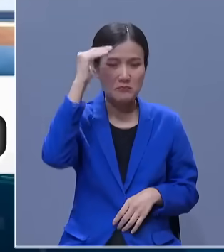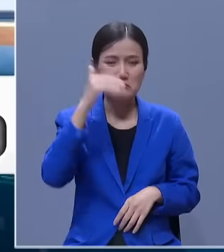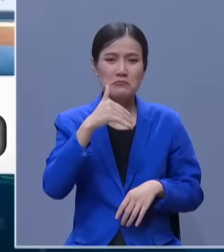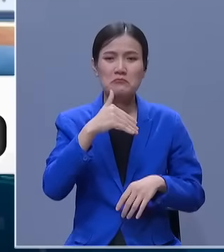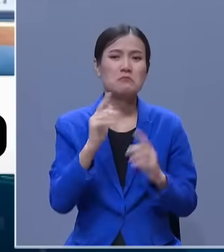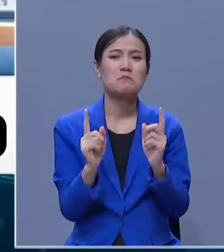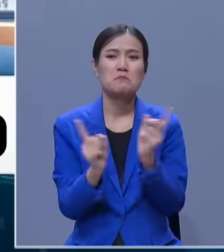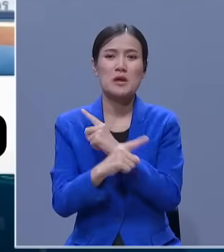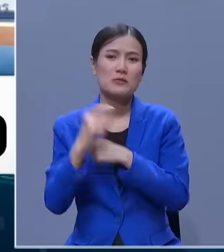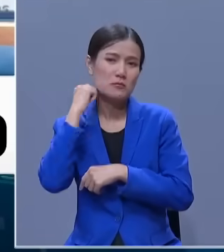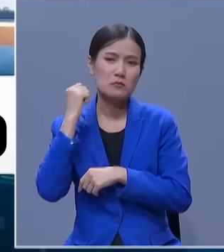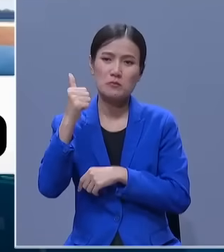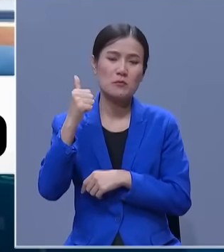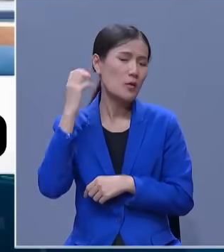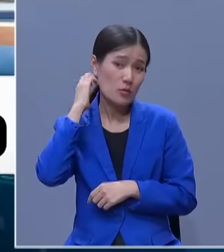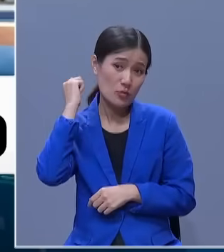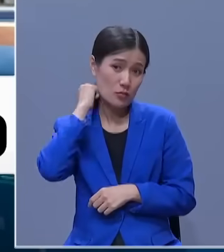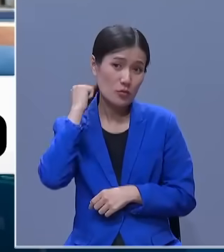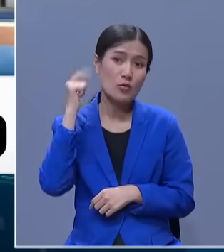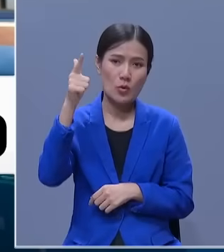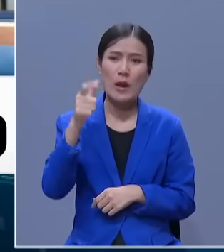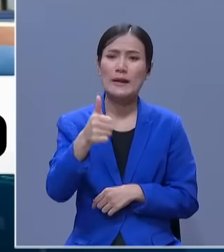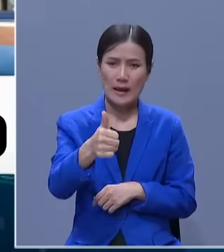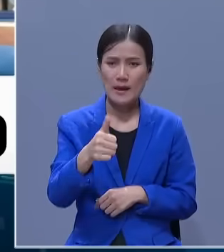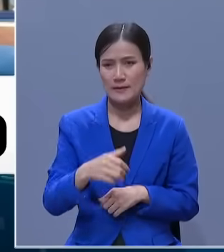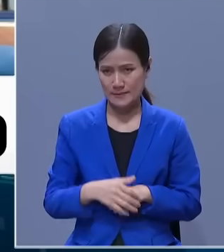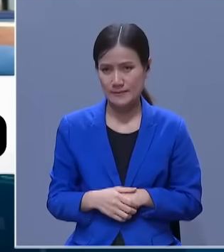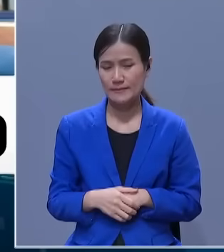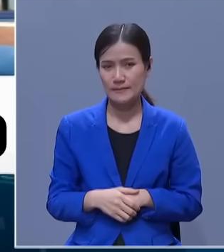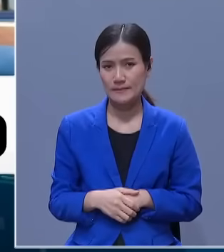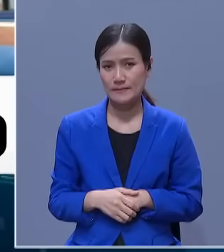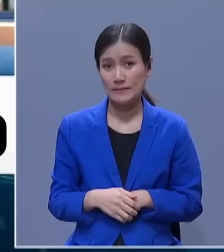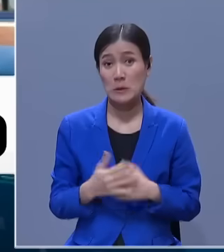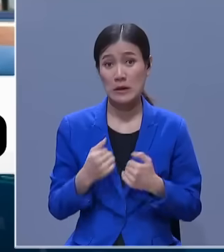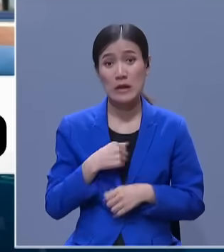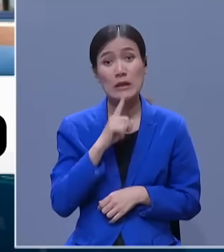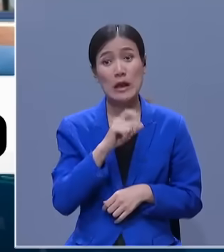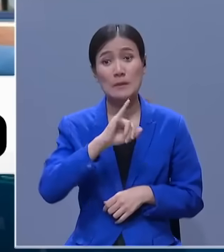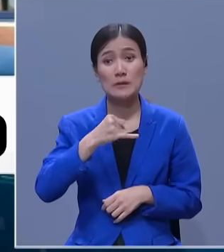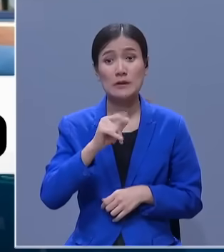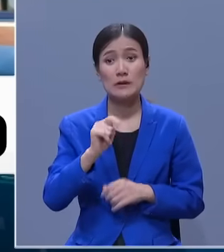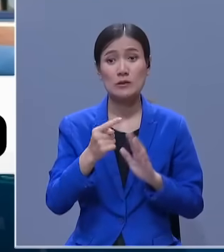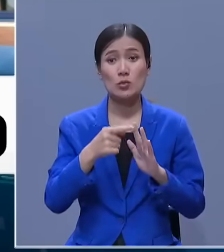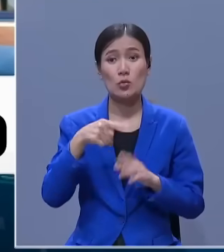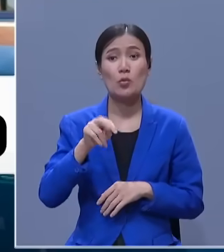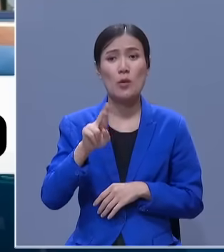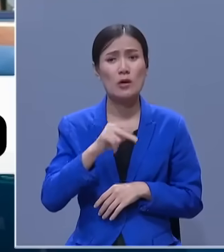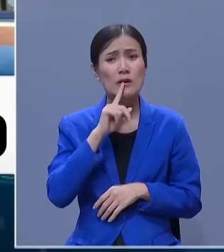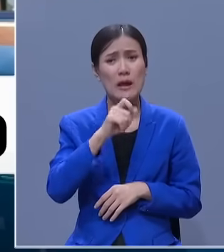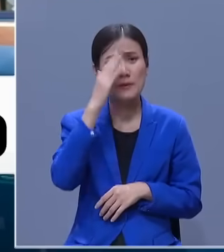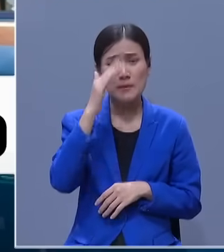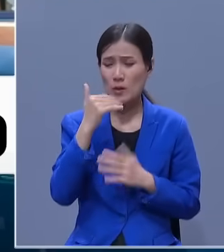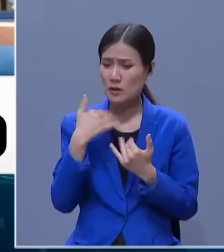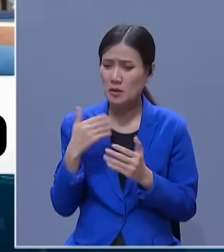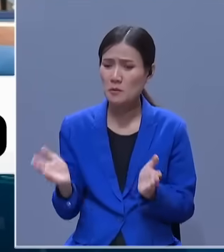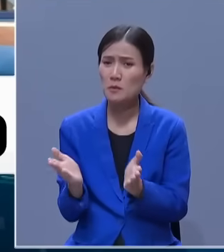ทีนี้ถามคุณจตุพรให้วิเคราะห์หน่อยเหตุผลที่ทำไมถึงจะต้องมีการหนุนคุณอุ๊งอิ๊งขึ้นมาเป็นหัวหน้าพรรคคุณ